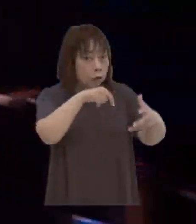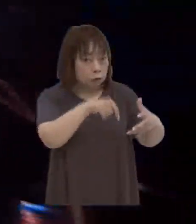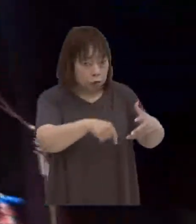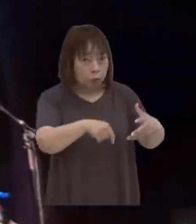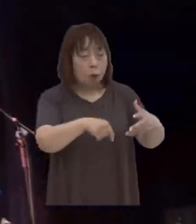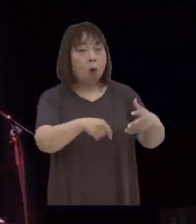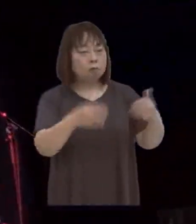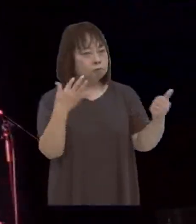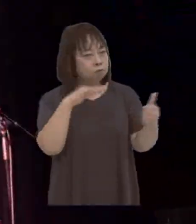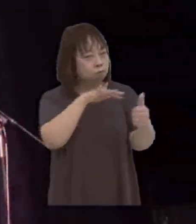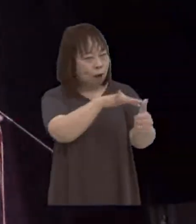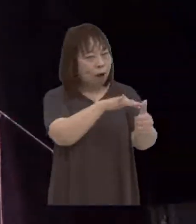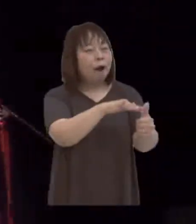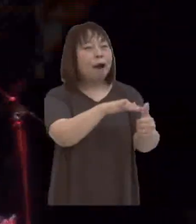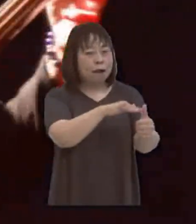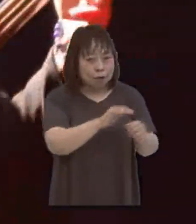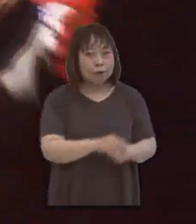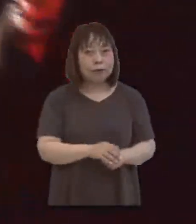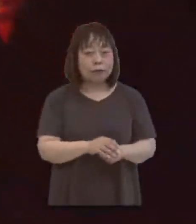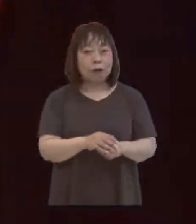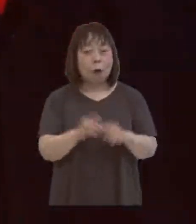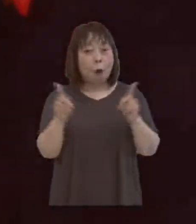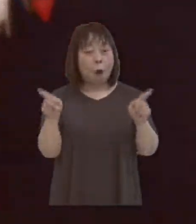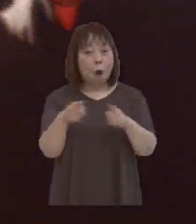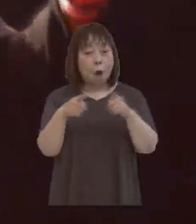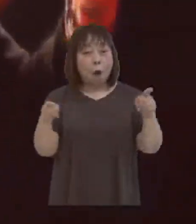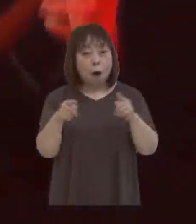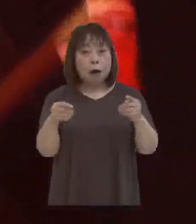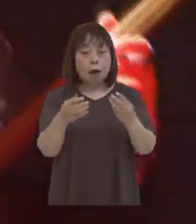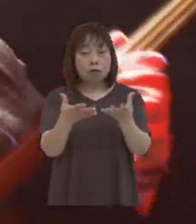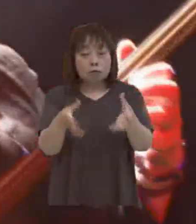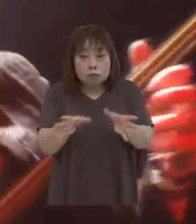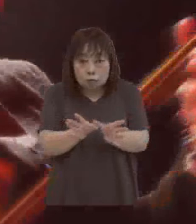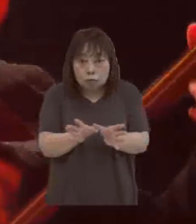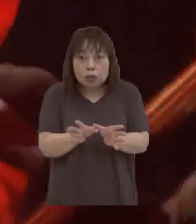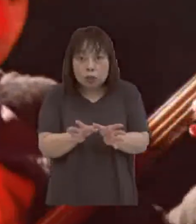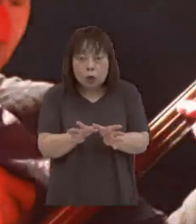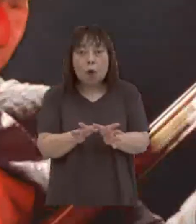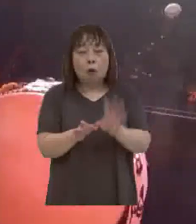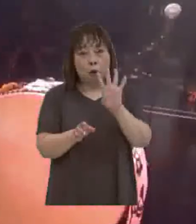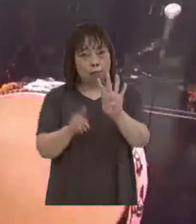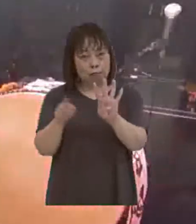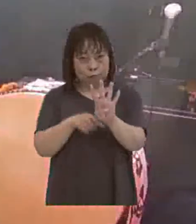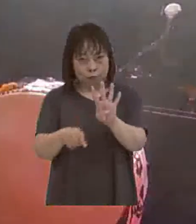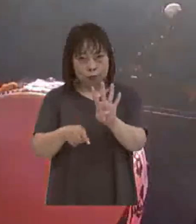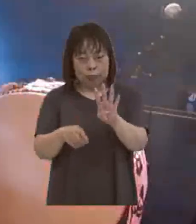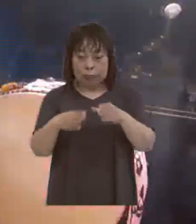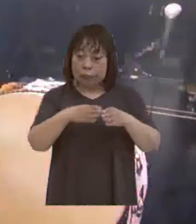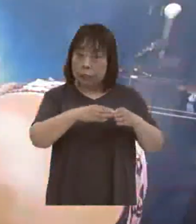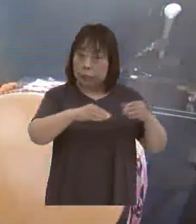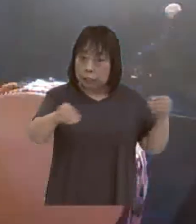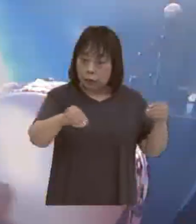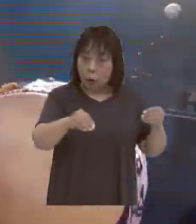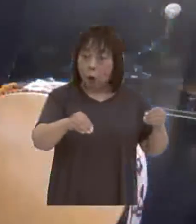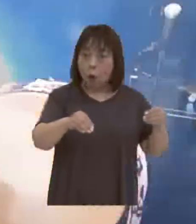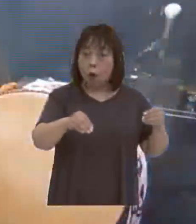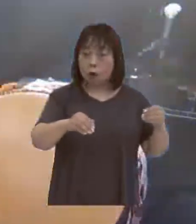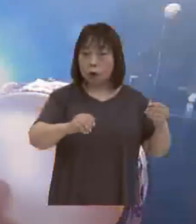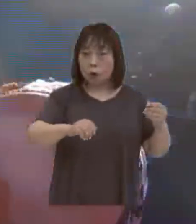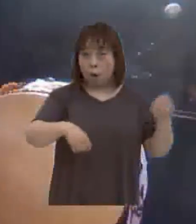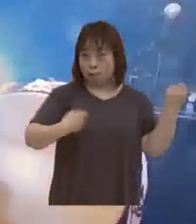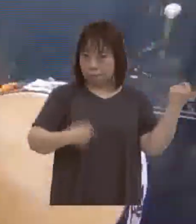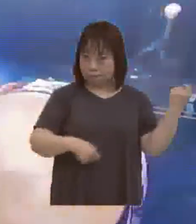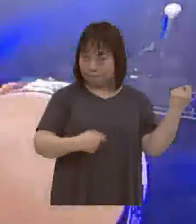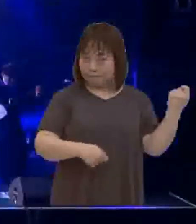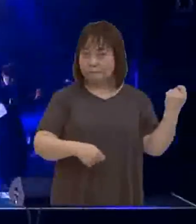を受ける異色の音楽ユニット龍馬四重奏、和洋の伝統楽器の一流プレイヤーたち